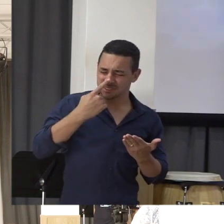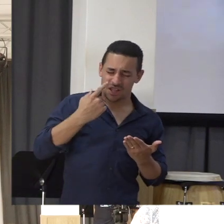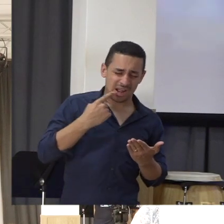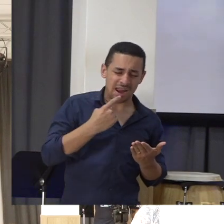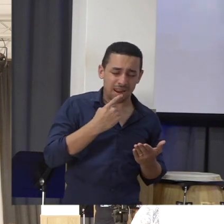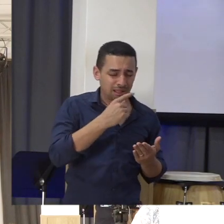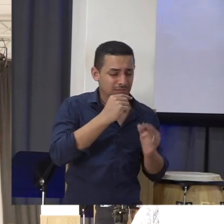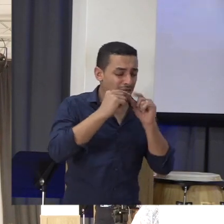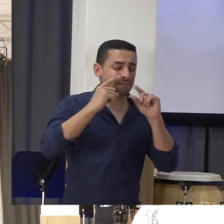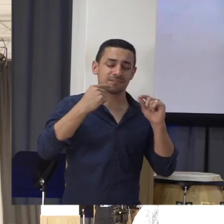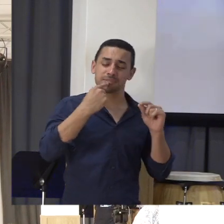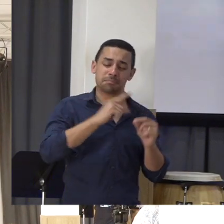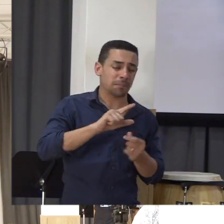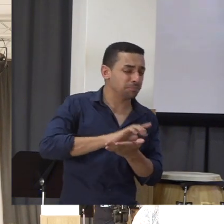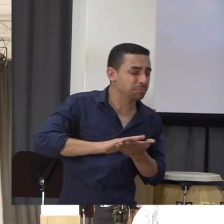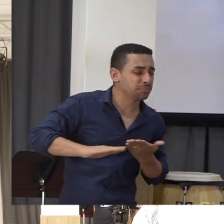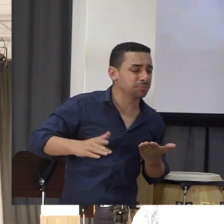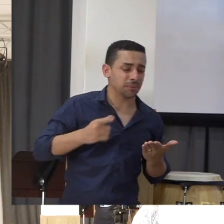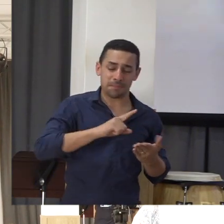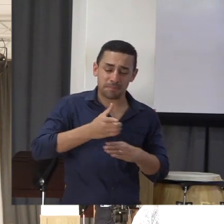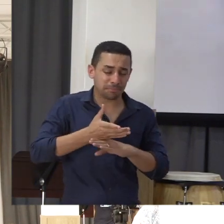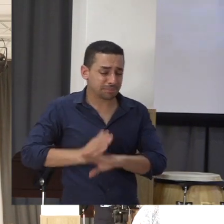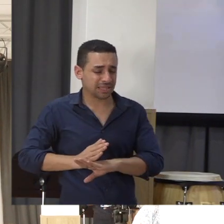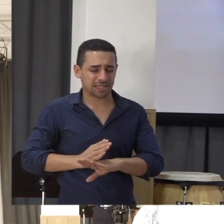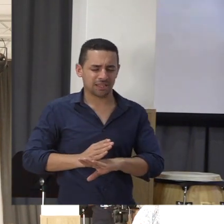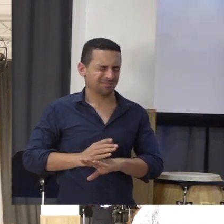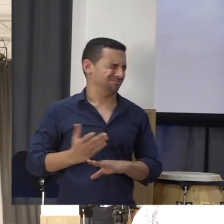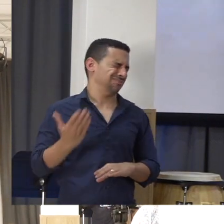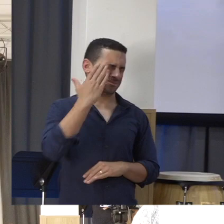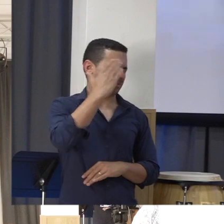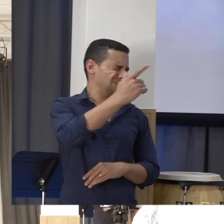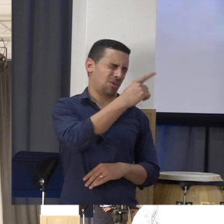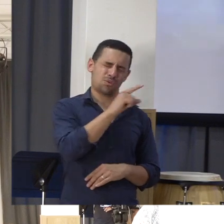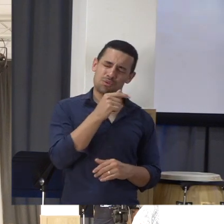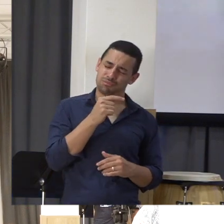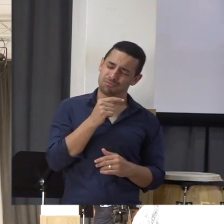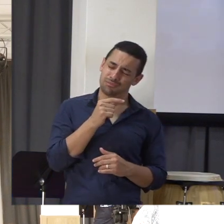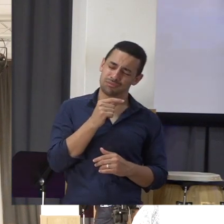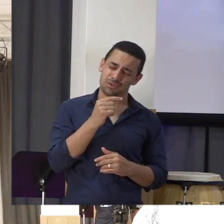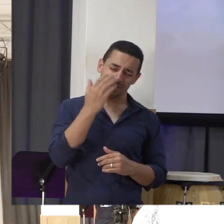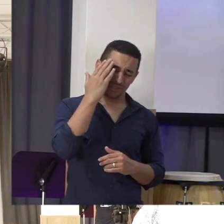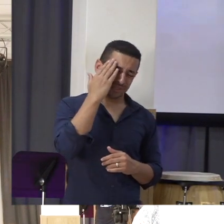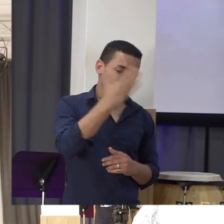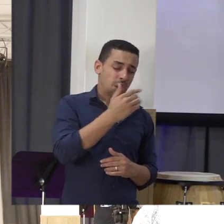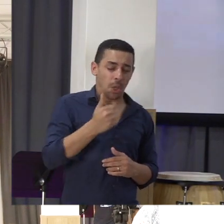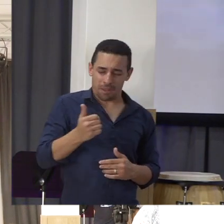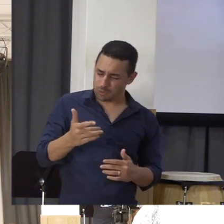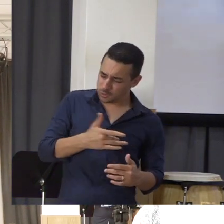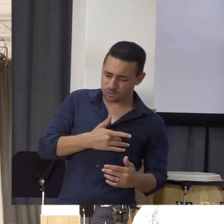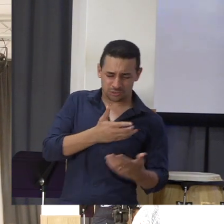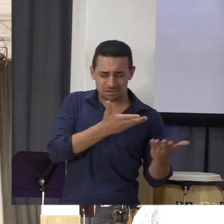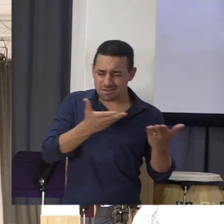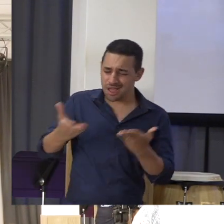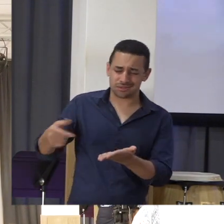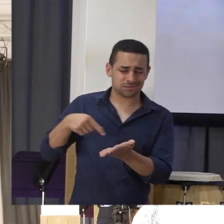lèvres impures, et qu'il n'était pas prêt. Seigneur, cet homme, en ayant été touché par ta